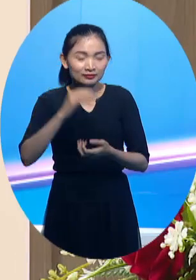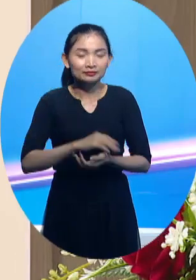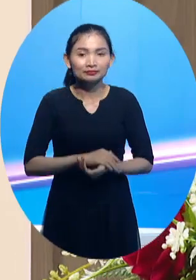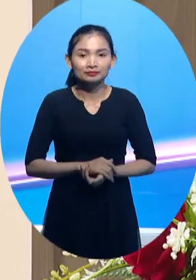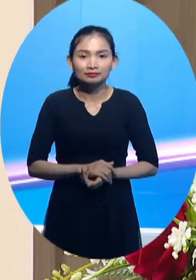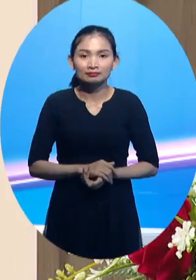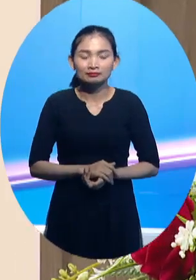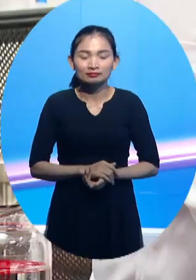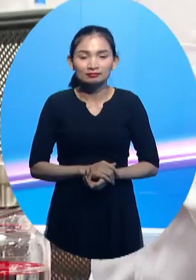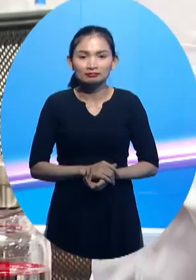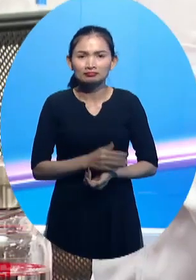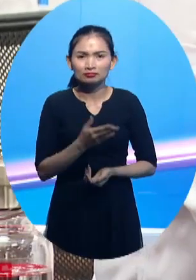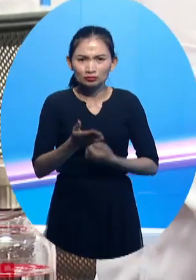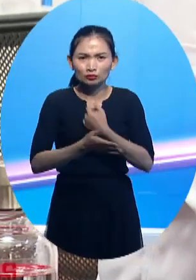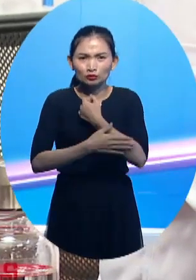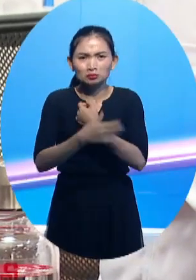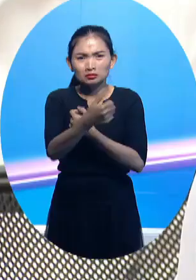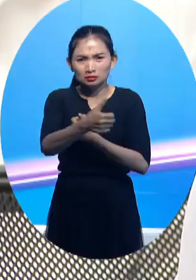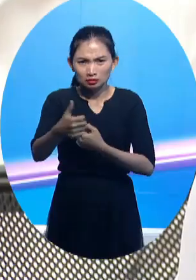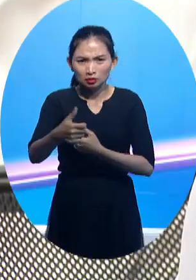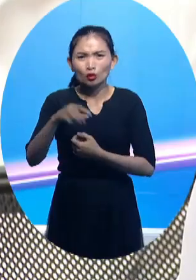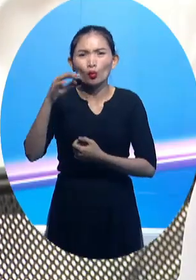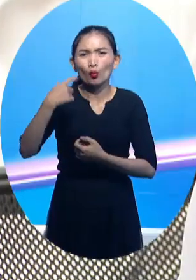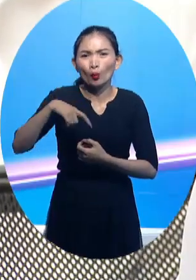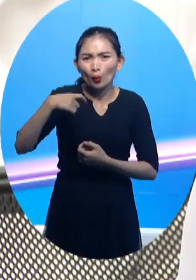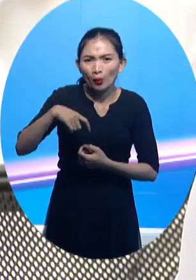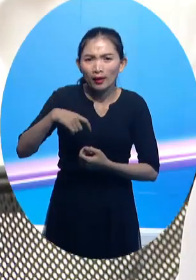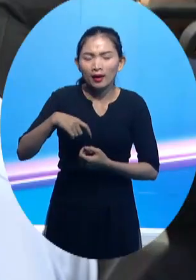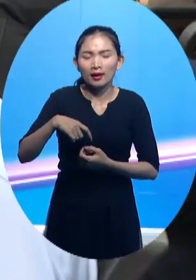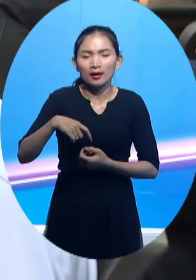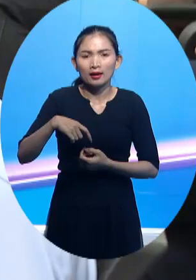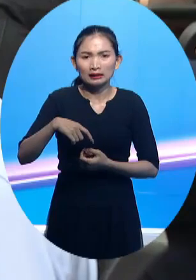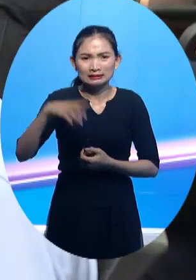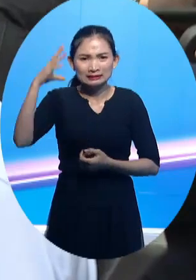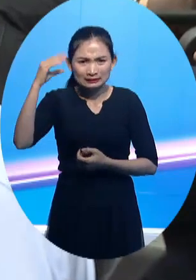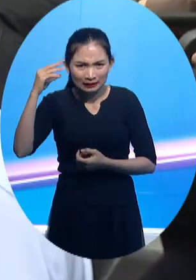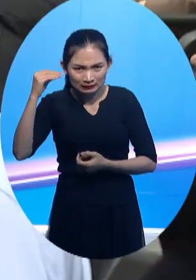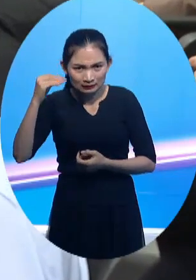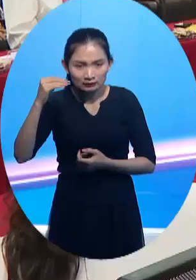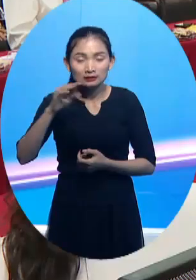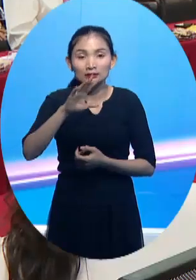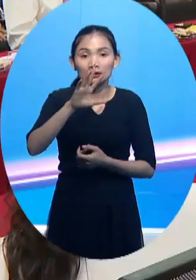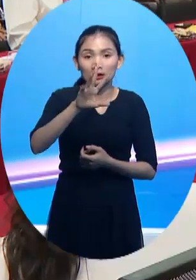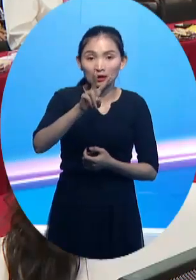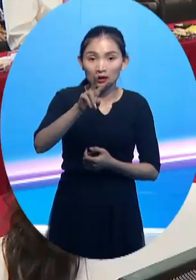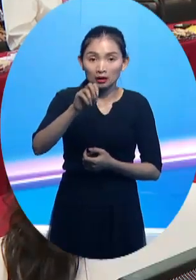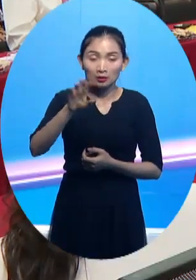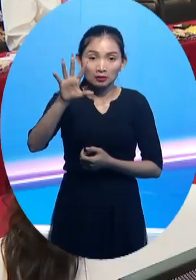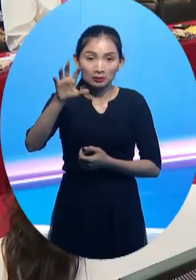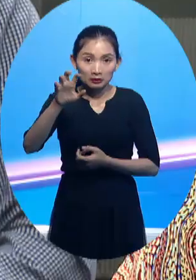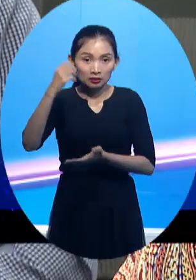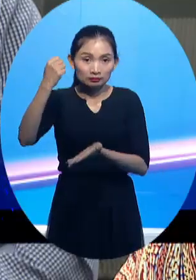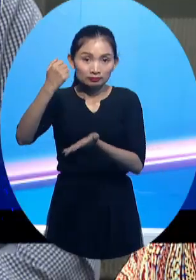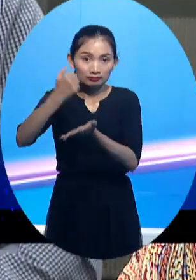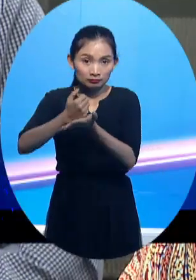phần hiện thực hóa thói quen tiêu dụng xanh đồng thời thực hiện mục tiêu tăng trưởng xanh Đạt né Zero vào năm 2050 mà Chính phủ đã đặt